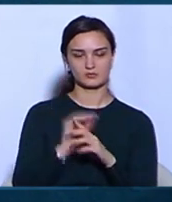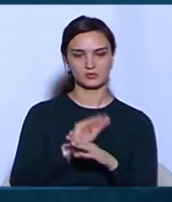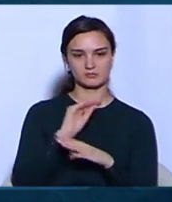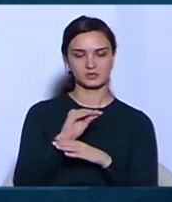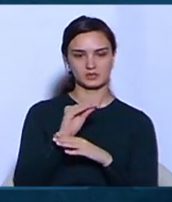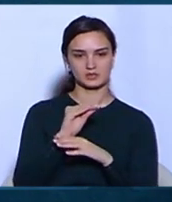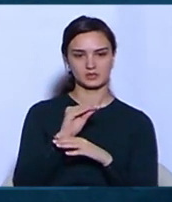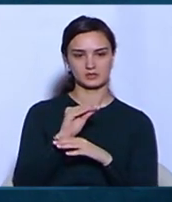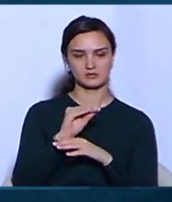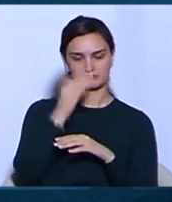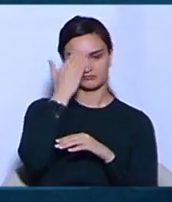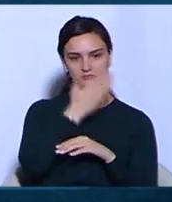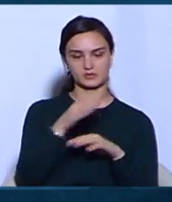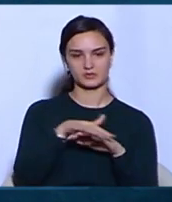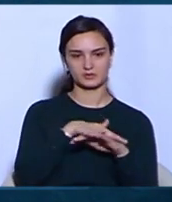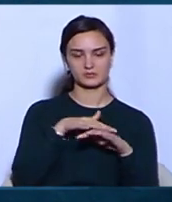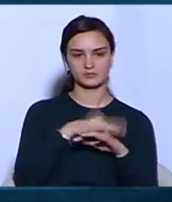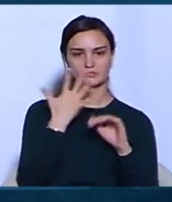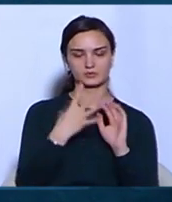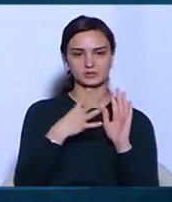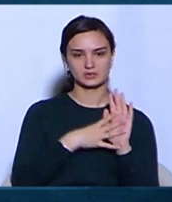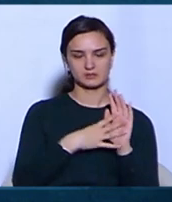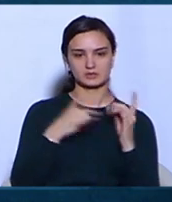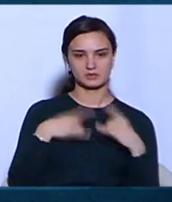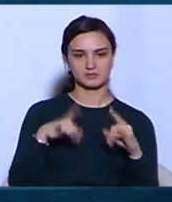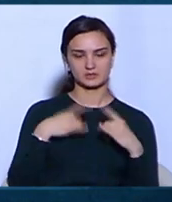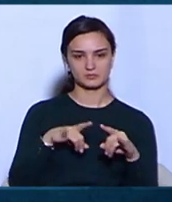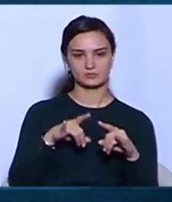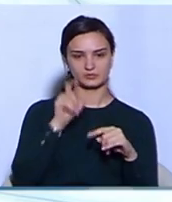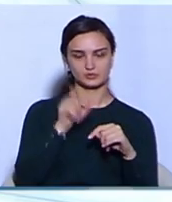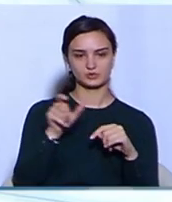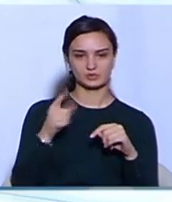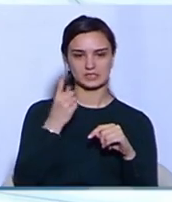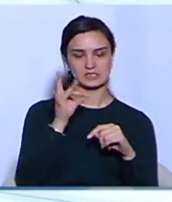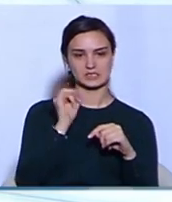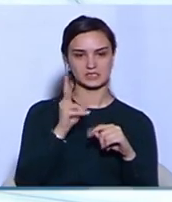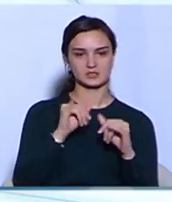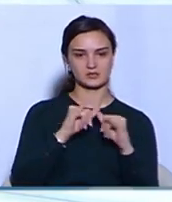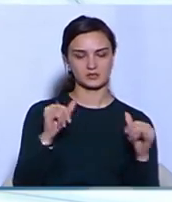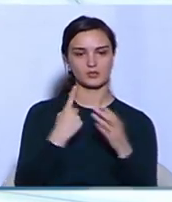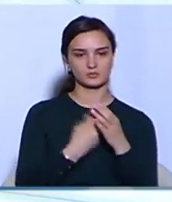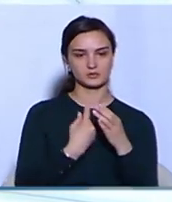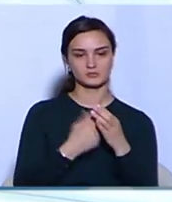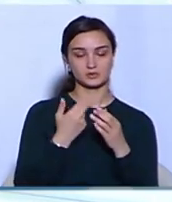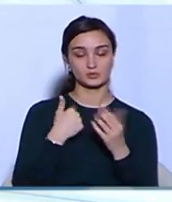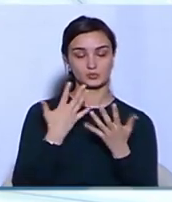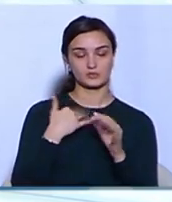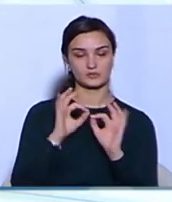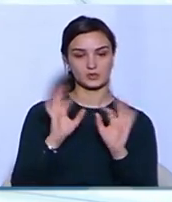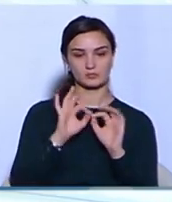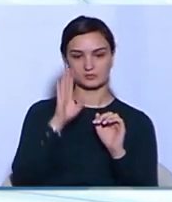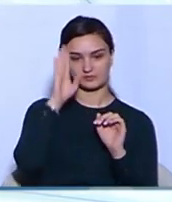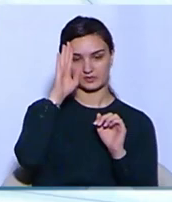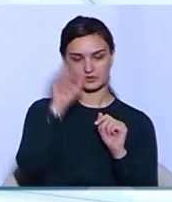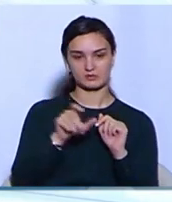მოიმატა რაოდენობამ და 59 დაბადებულში ერთს აქვს რისკი აუტიზმის განვითარების და თუ ჩვენ ვისაუბრებთ